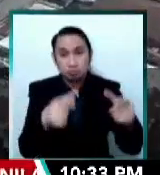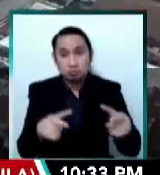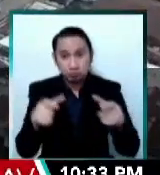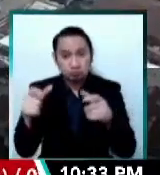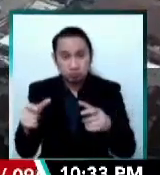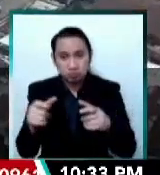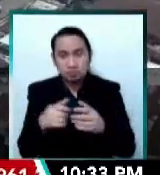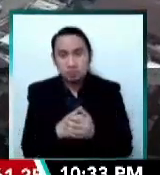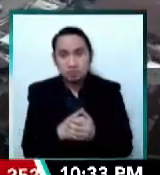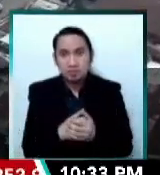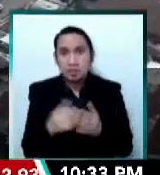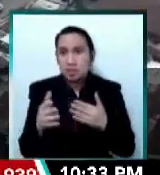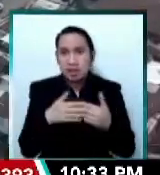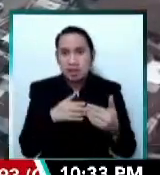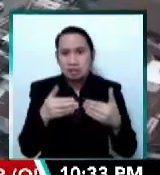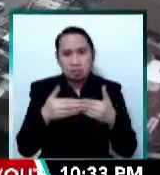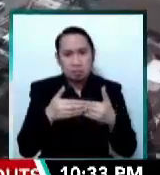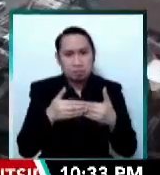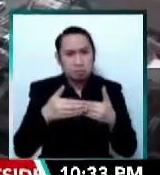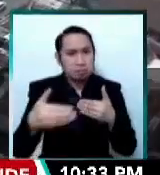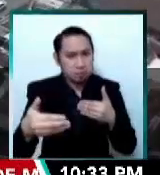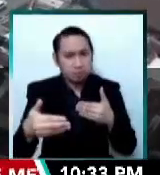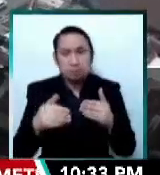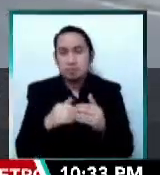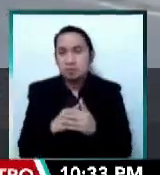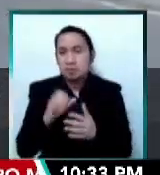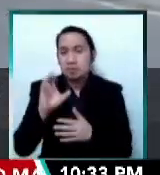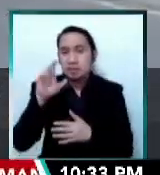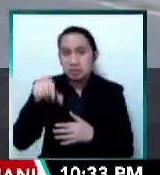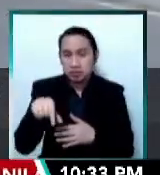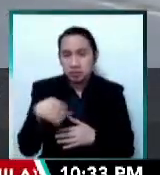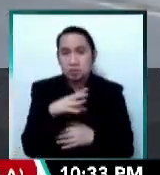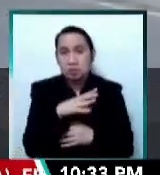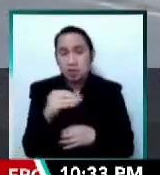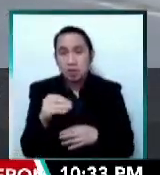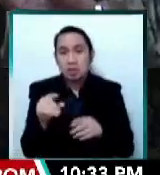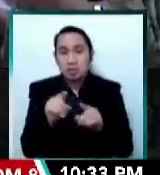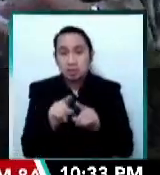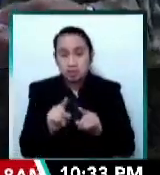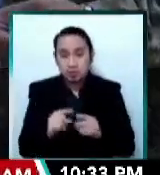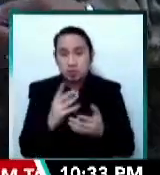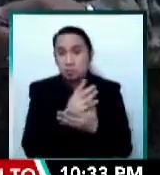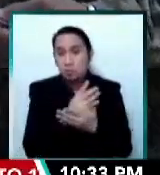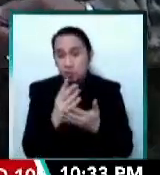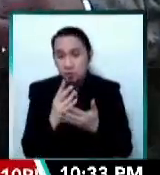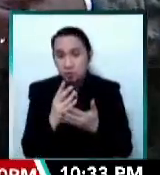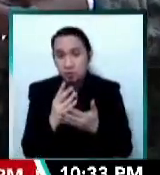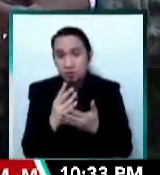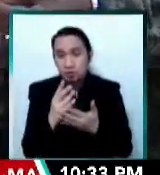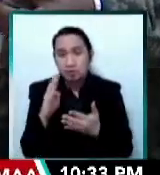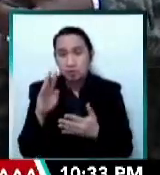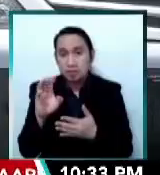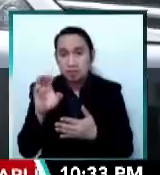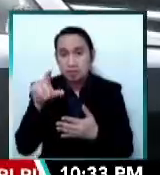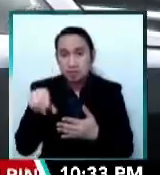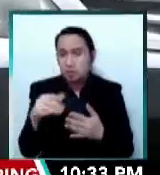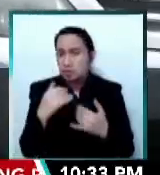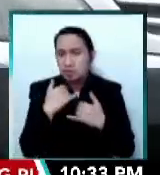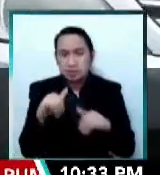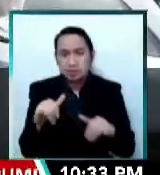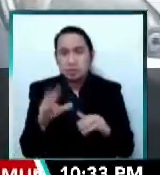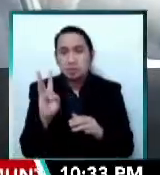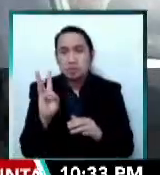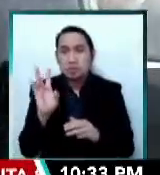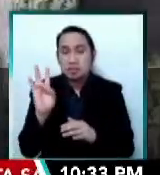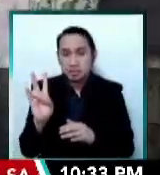daw i-extend ang ECQ ng 2 weeks at sundan ng 4-week MECQ, pwede pa rin umabot sa 66,000